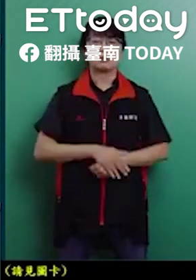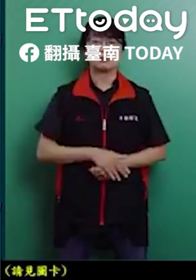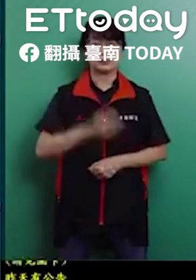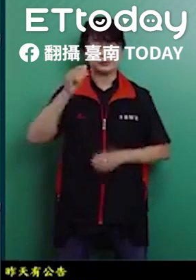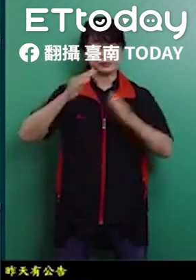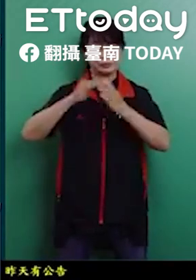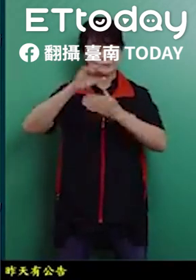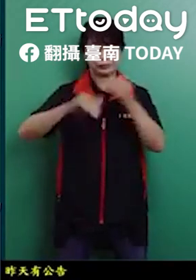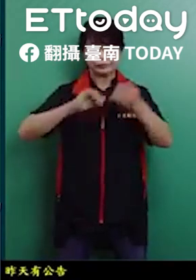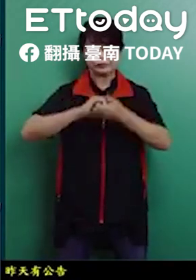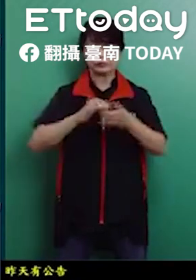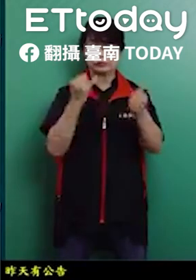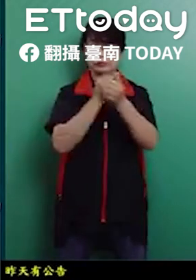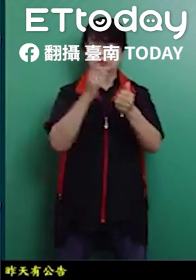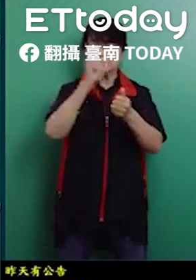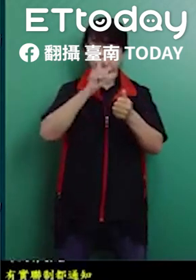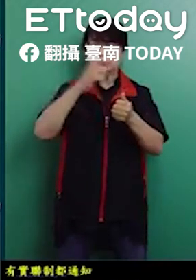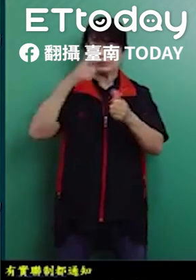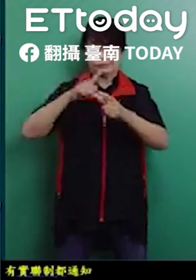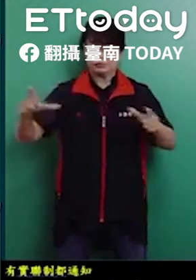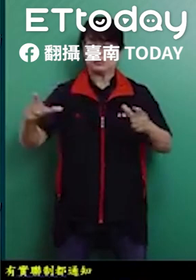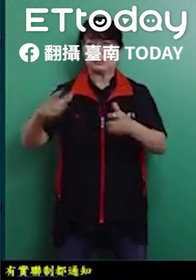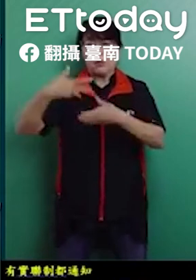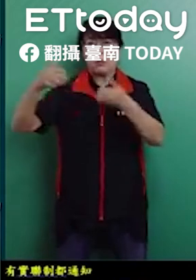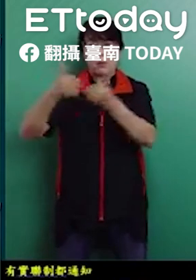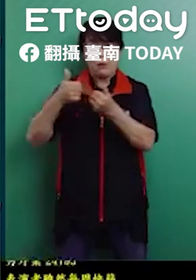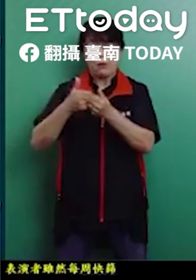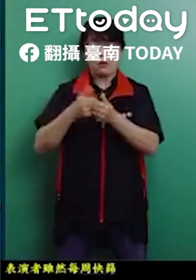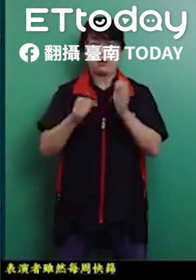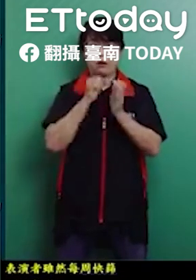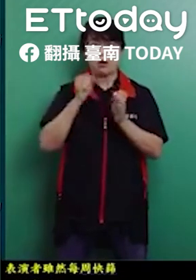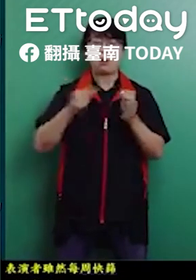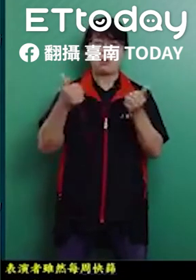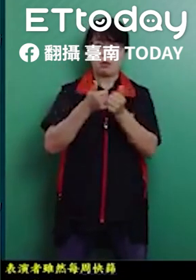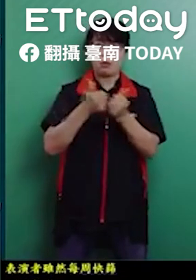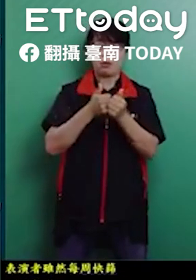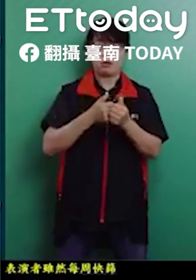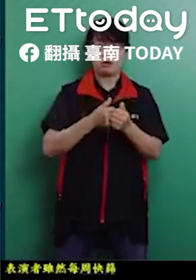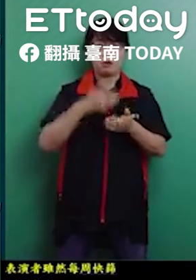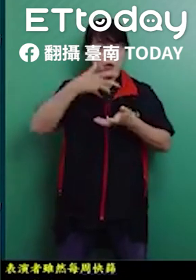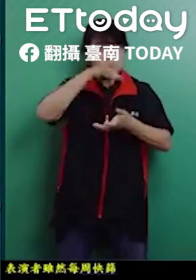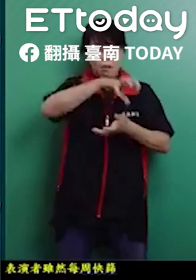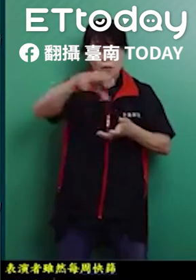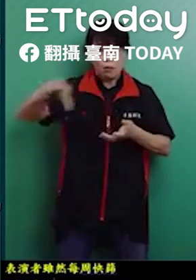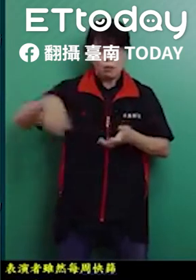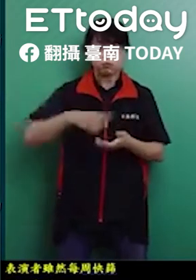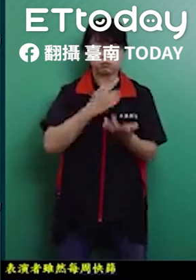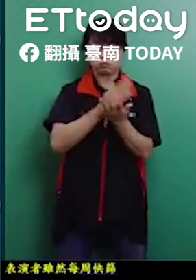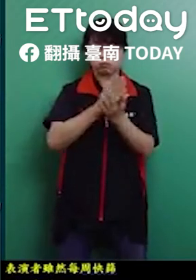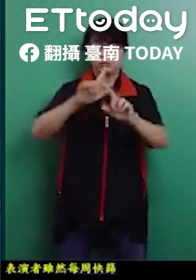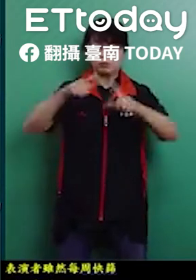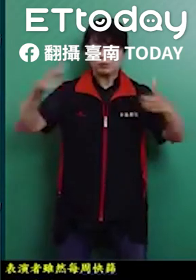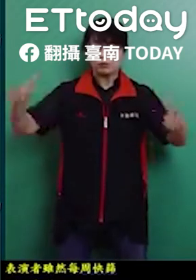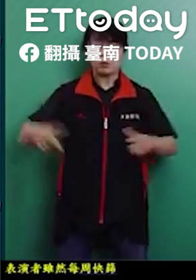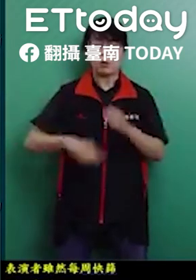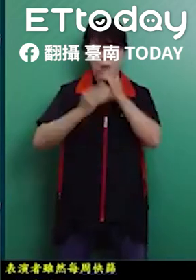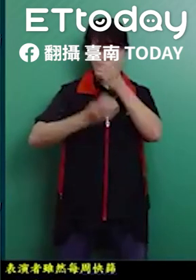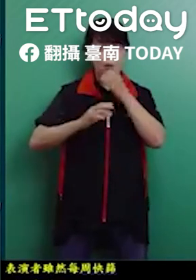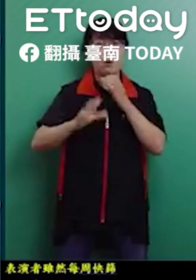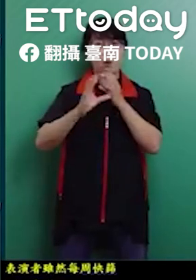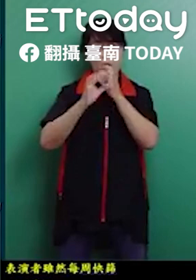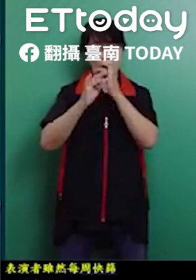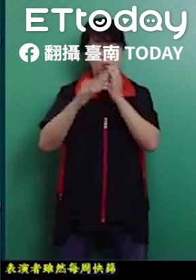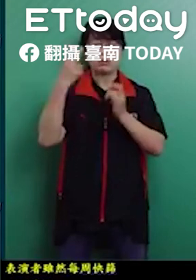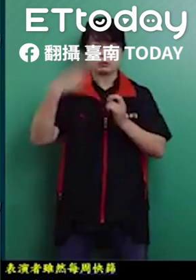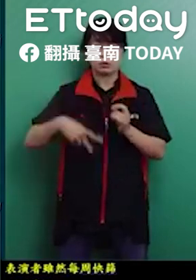规定婚宴、大型餐会、演唱会、各类型的餐厅含酒吧、餐酒馆、吹奏乐器及